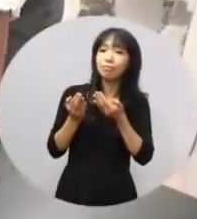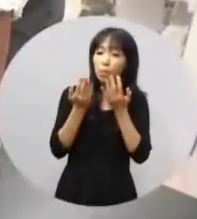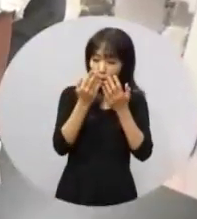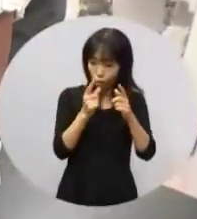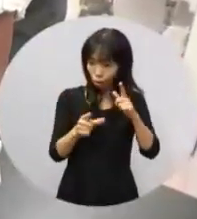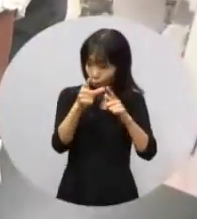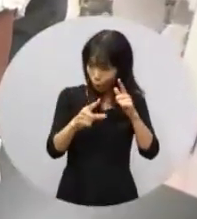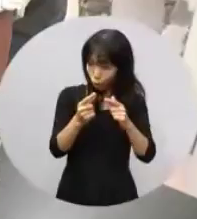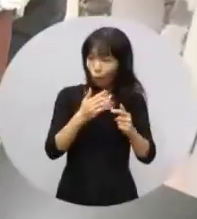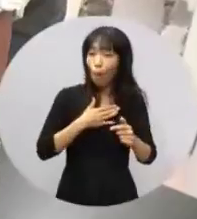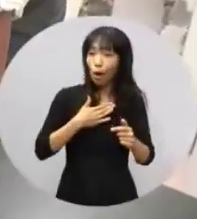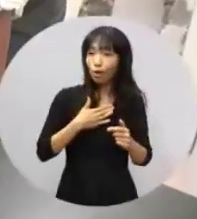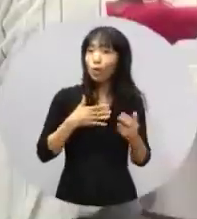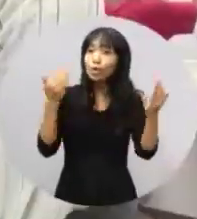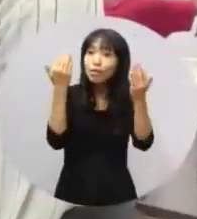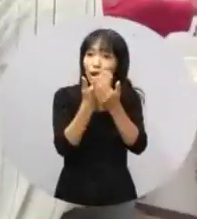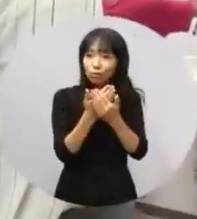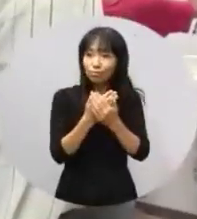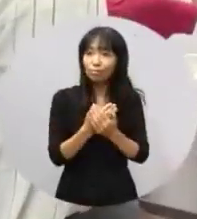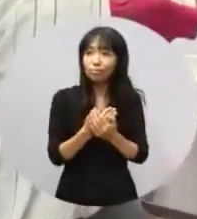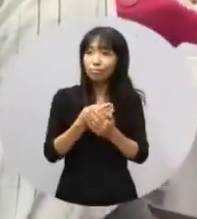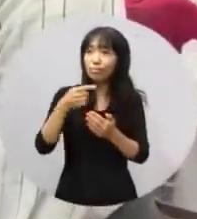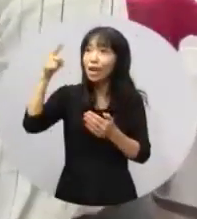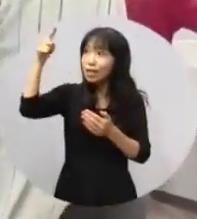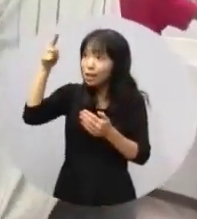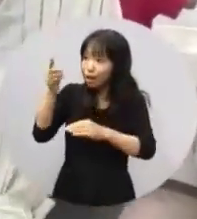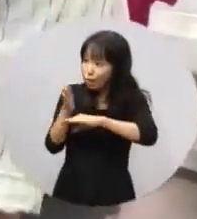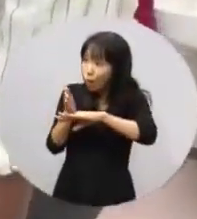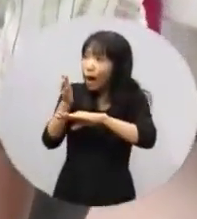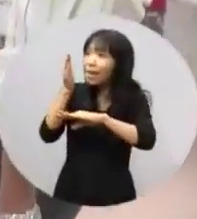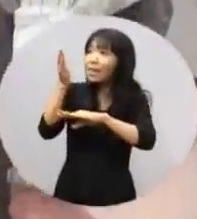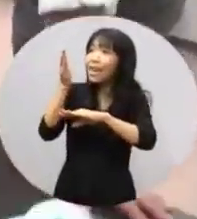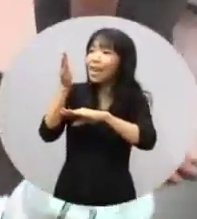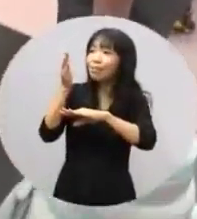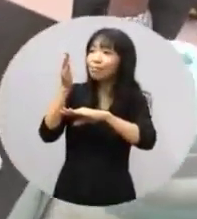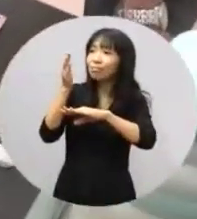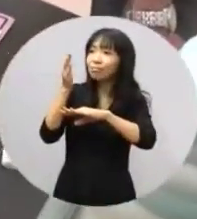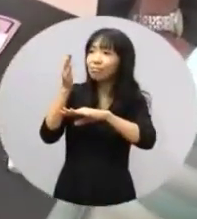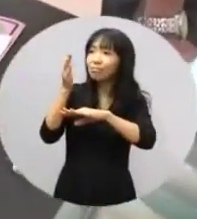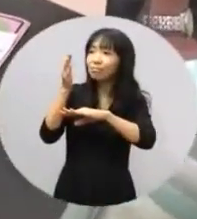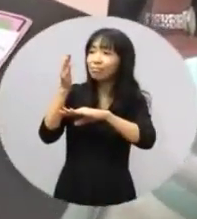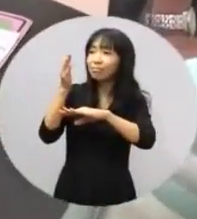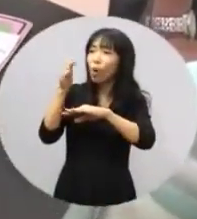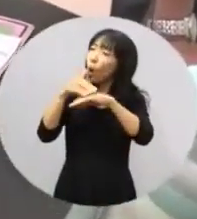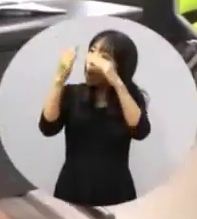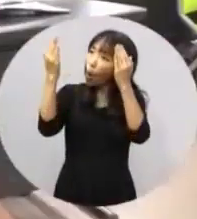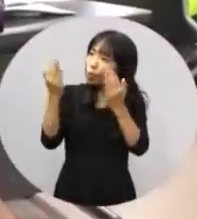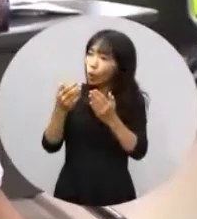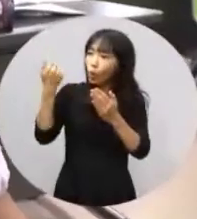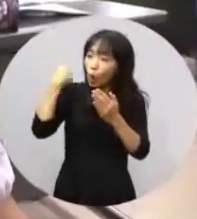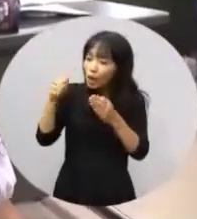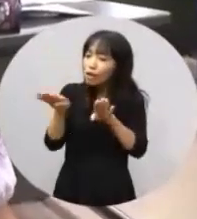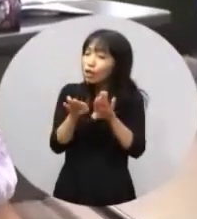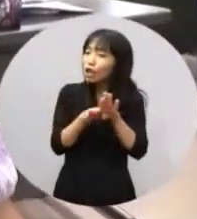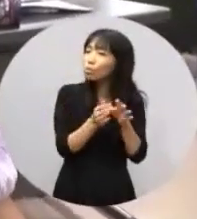分かるようにねas あのブーブー